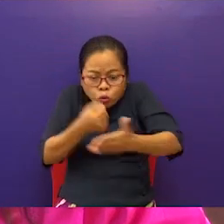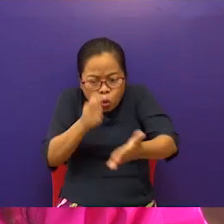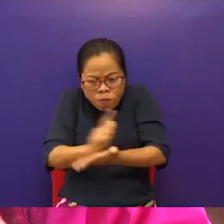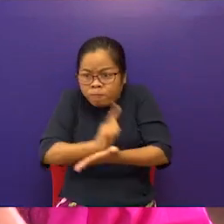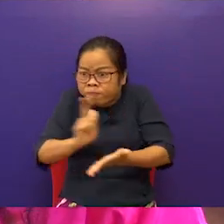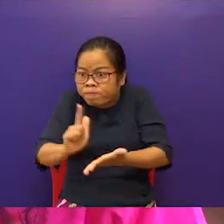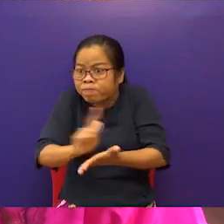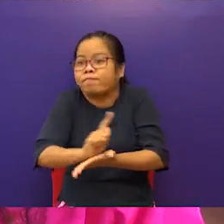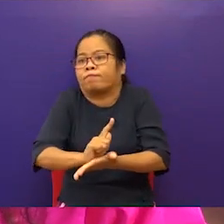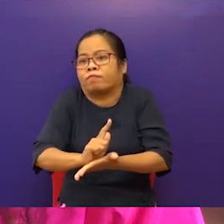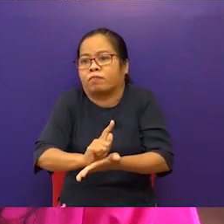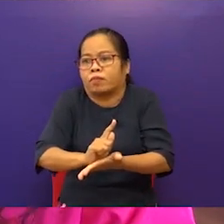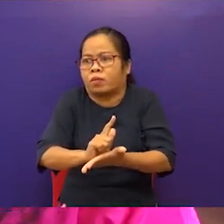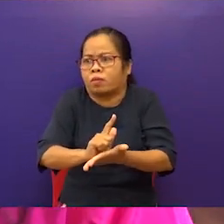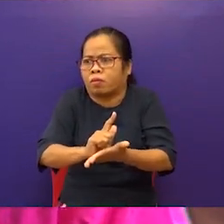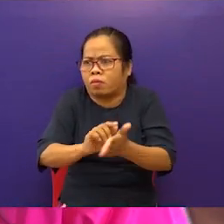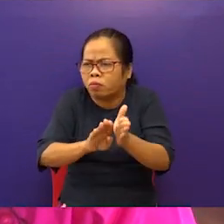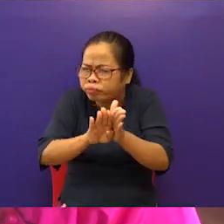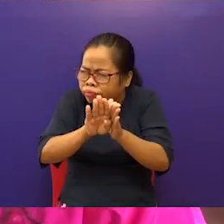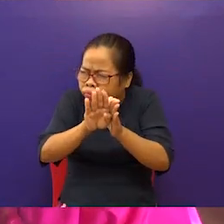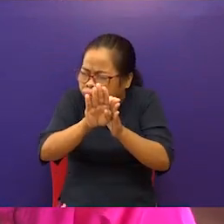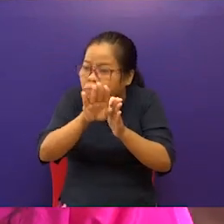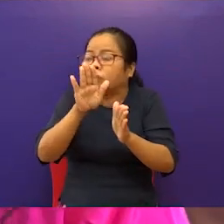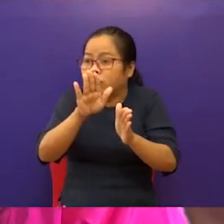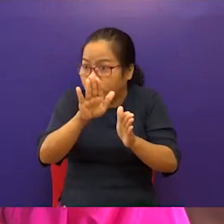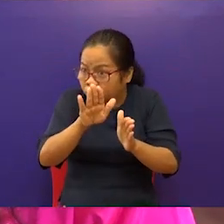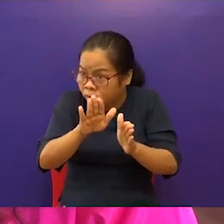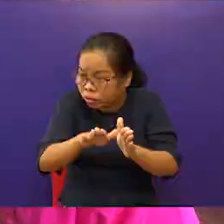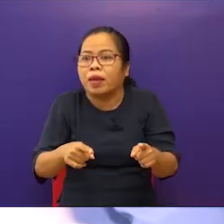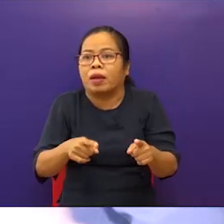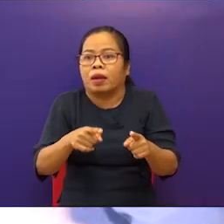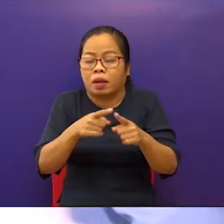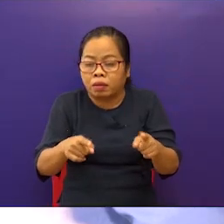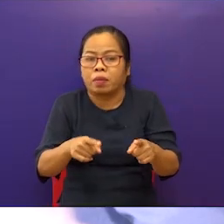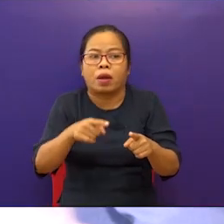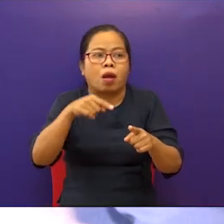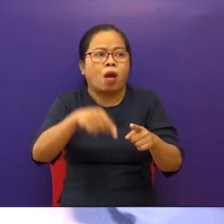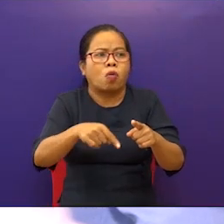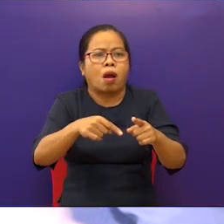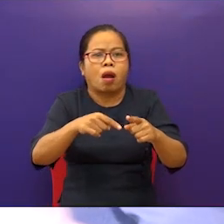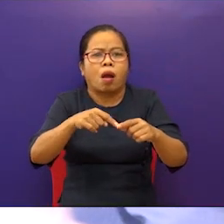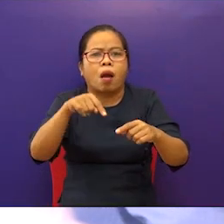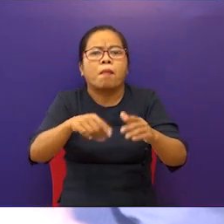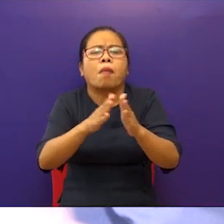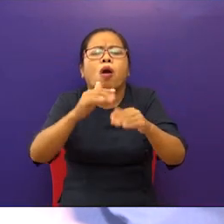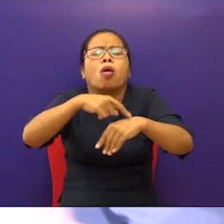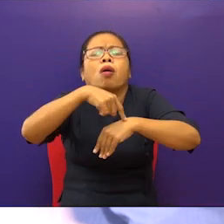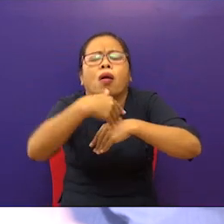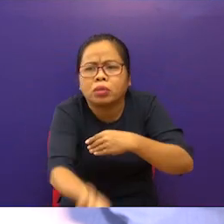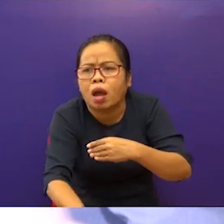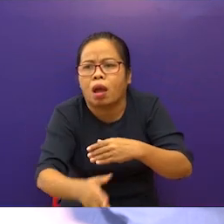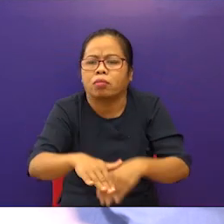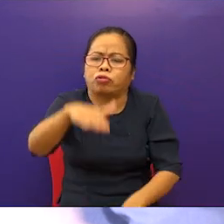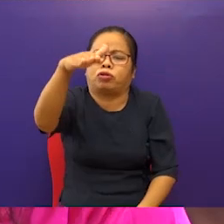တောင်မှာအထူးပညာရေးကျောင်းတွေကအခုကျွန်တော်ရန်ကုန်မှာ23ကျောင်းရှိတယ ်အ ဲ့ဒါတော့မလုံလောက်ပါဘူးအဲ့ဒါတော့မှာပတ်စံတိုက်နေတဲ့ကလေးတွေသွားတာပြီးတော့